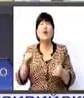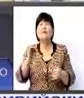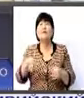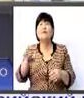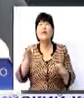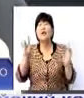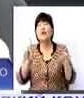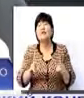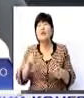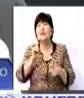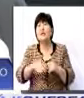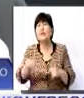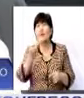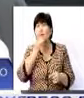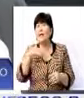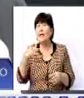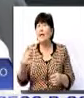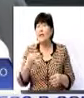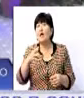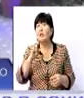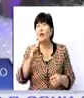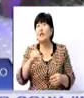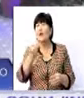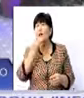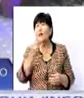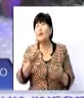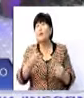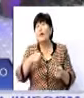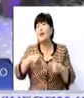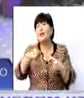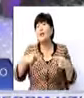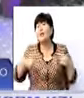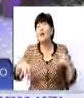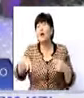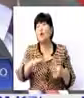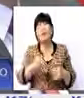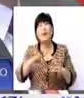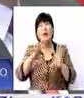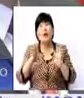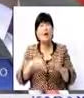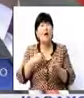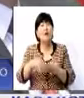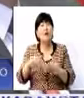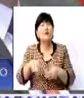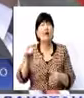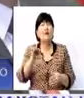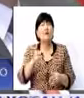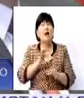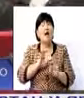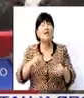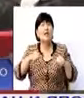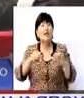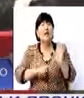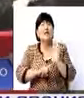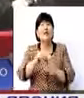сети ресторанов быстрого питания. Интерес к марке «Тагам» проявляют предприниматели из разных регионов. В целом, покупка франшизы – это отличное решение